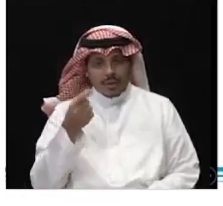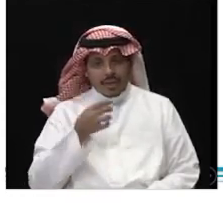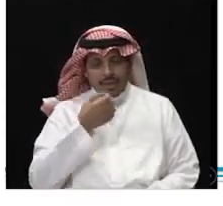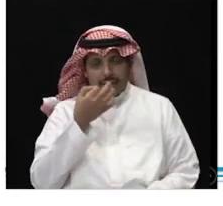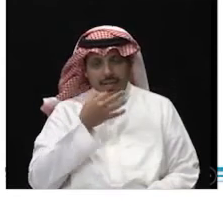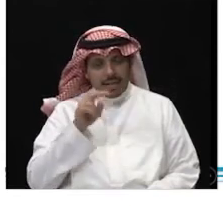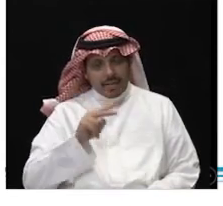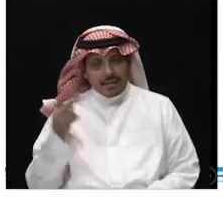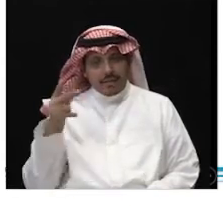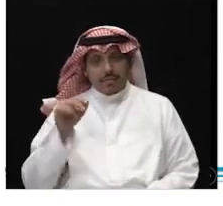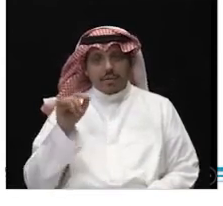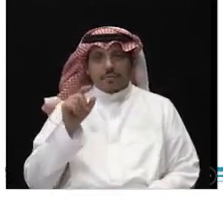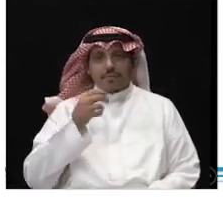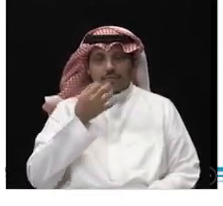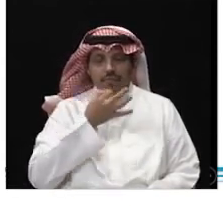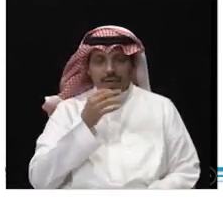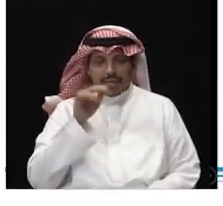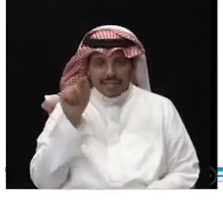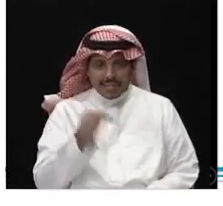مرفأ،